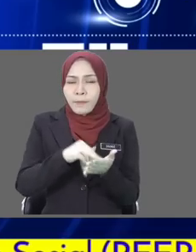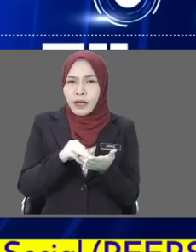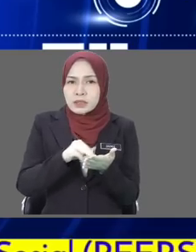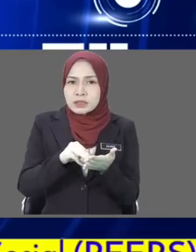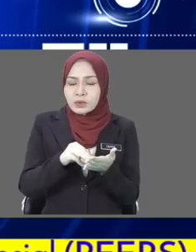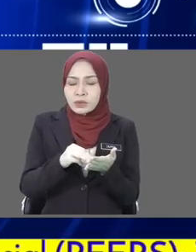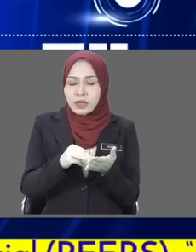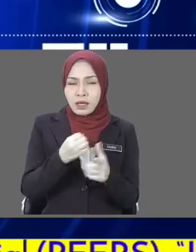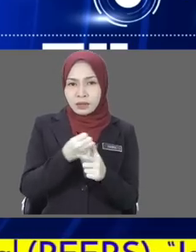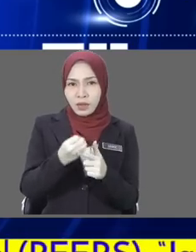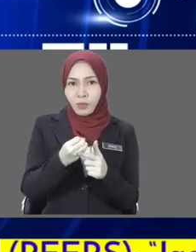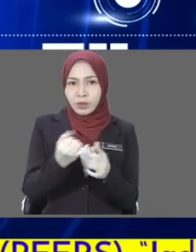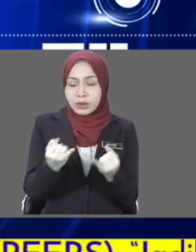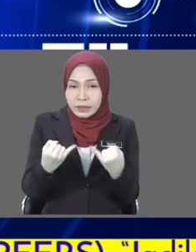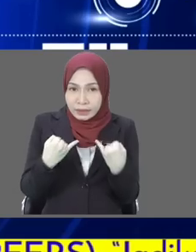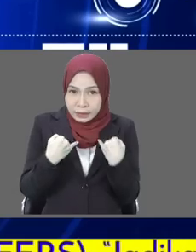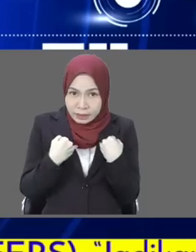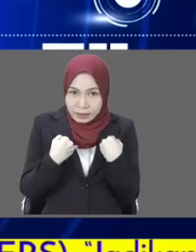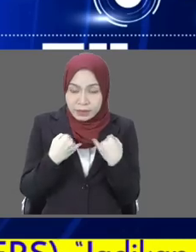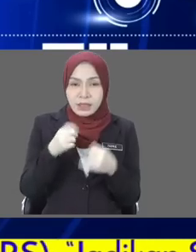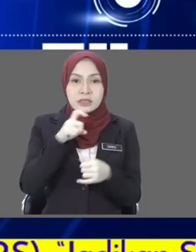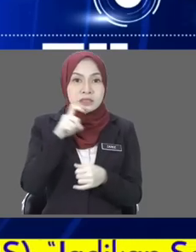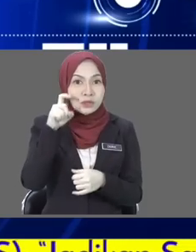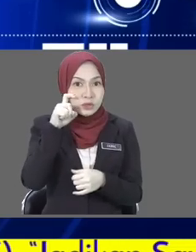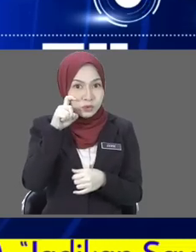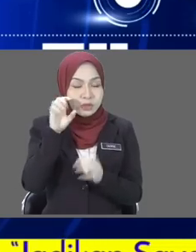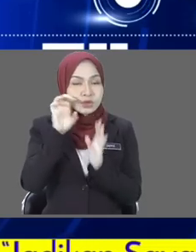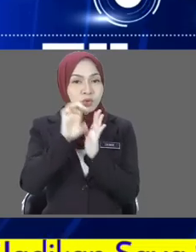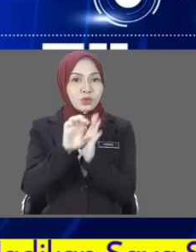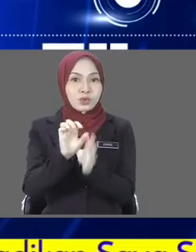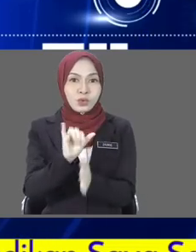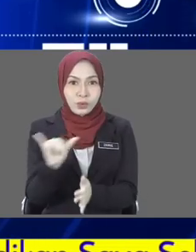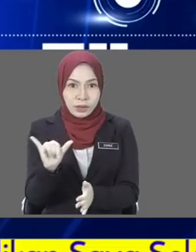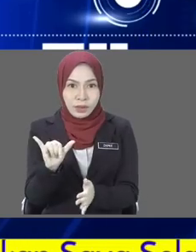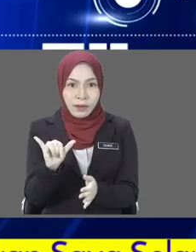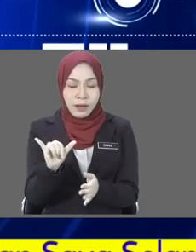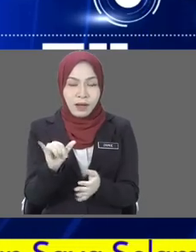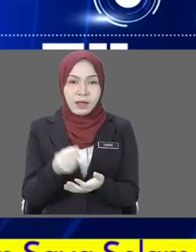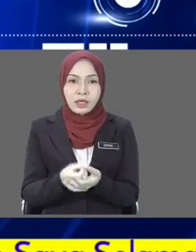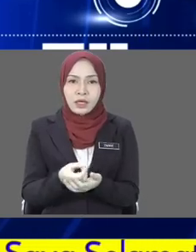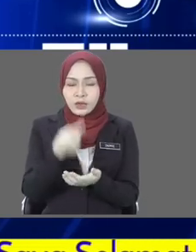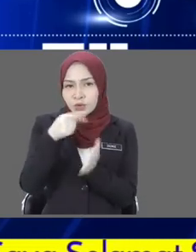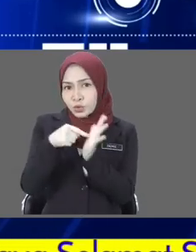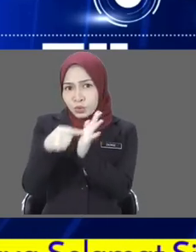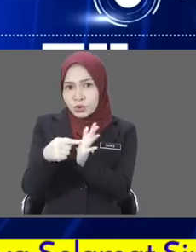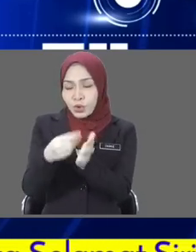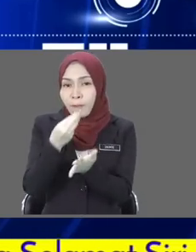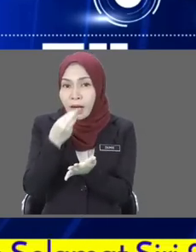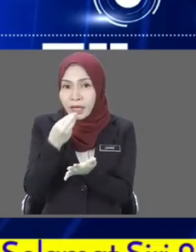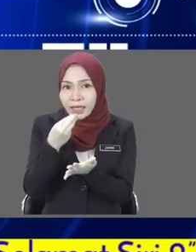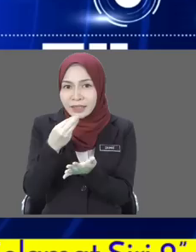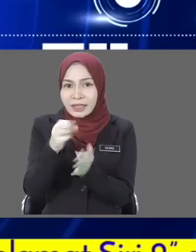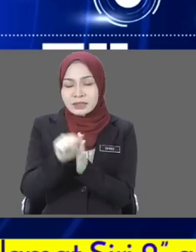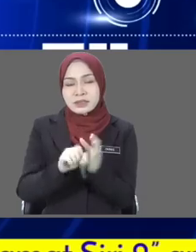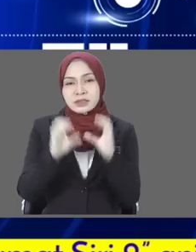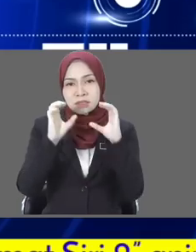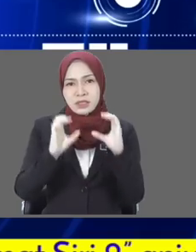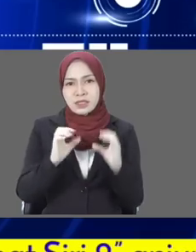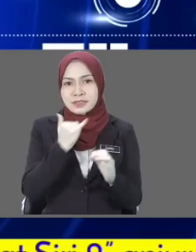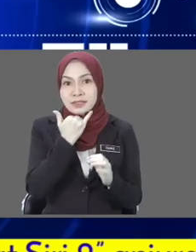seksual contohnya memegang makanan dengan cara menggoda atau isyarat tangan yang membayangkan kepada